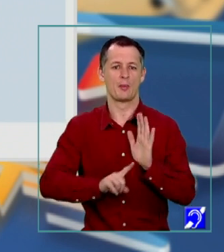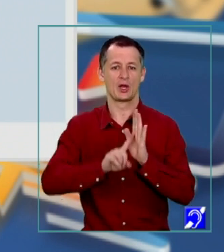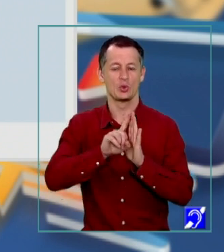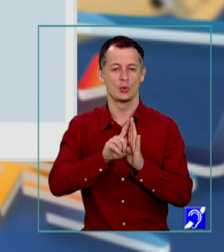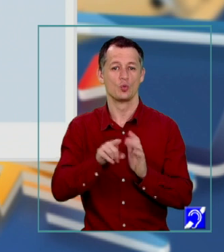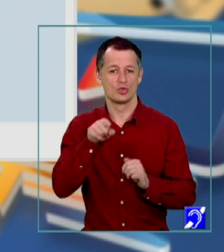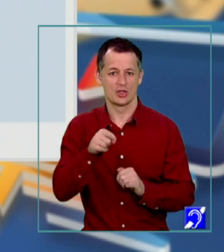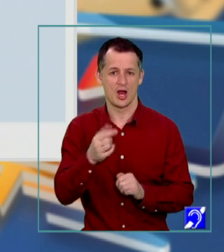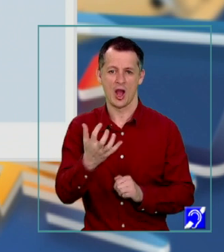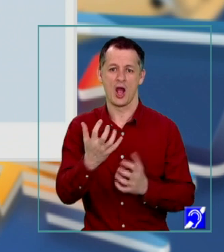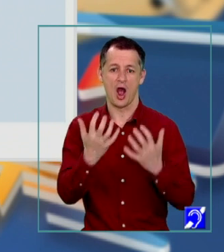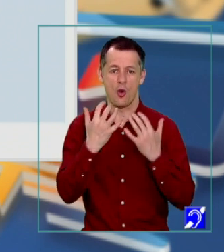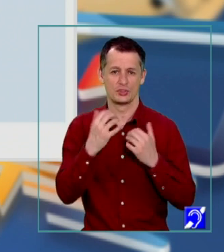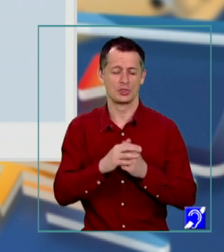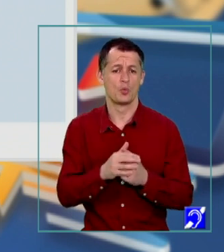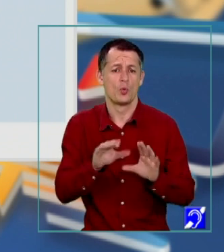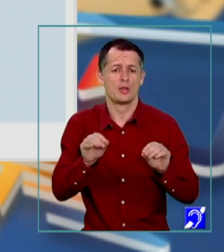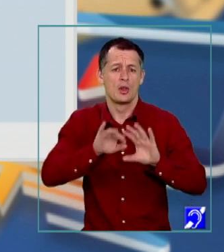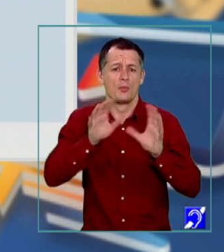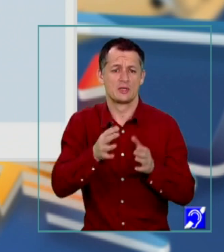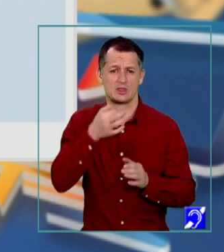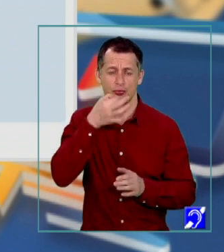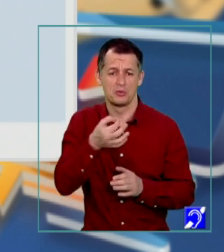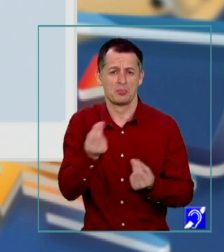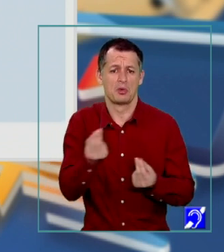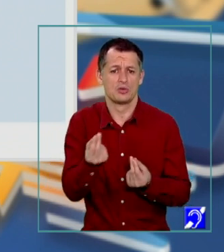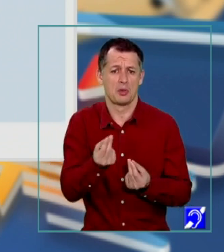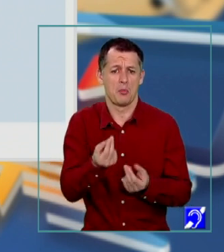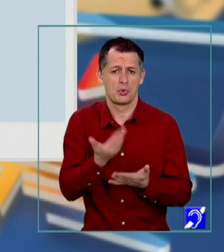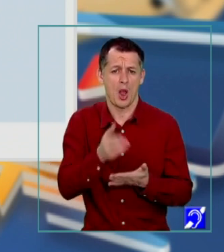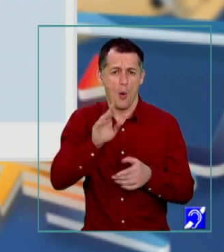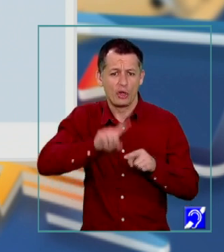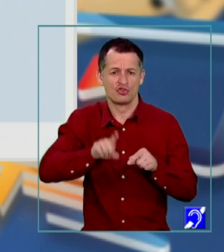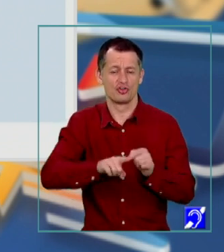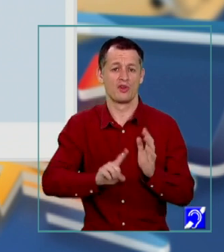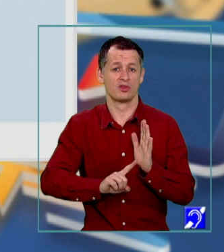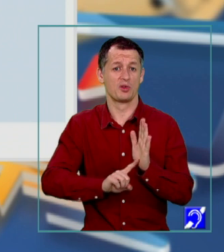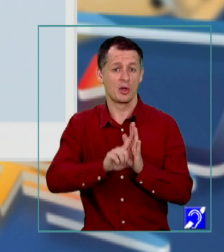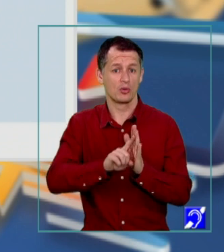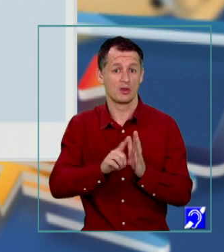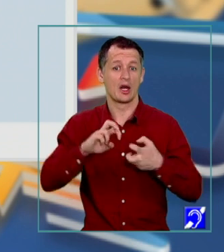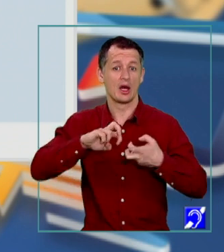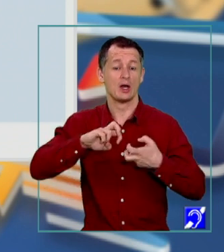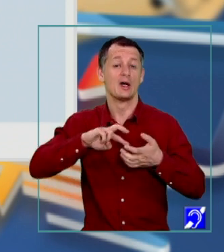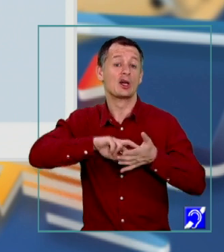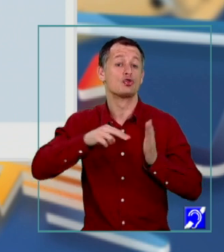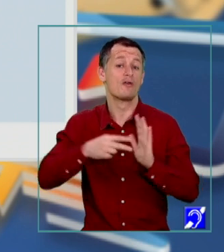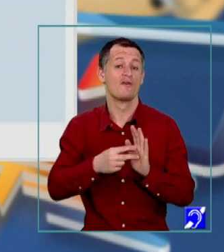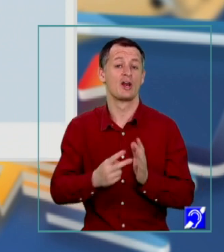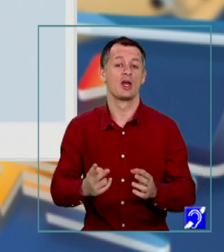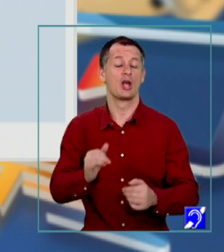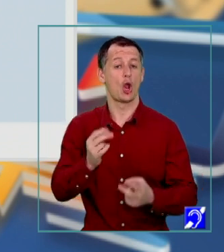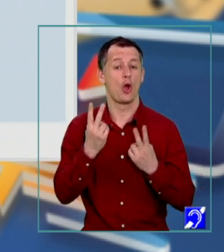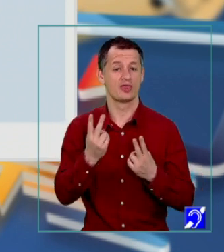oxigenului. Pentru că foarte mult s-ar putea gândi, dar de ce mai spune că au aceeași temperatură? Bun, în rezolvare contează, dar acest este motivul